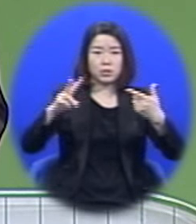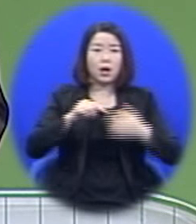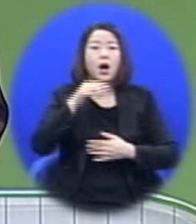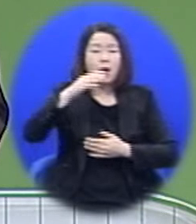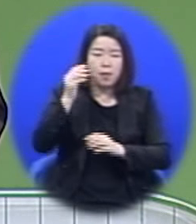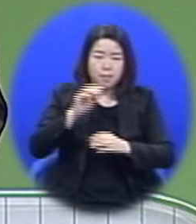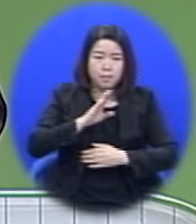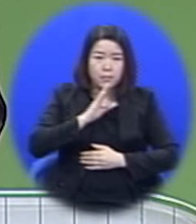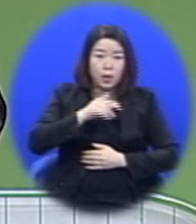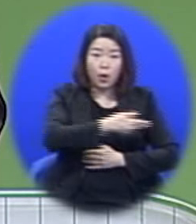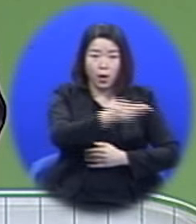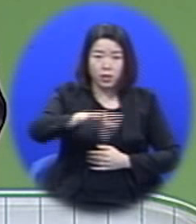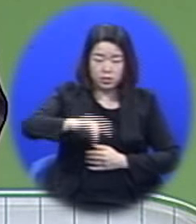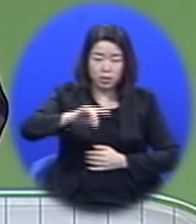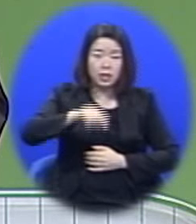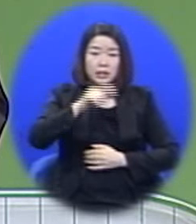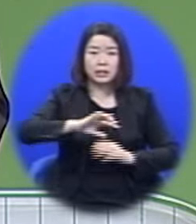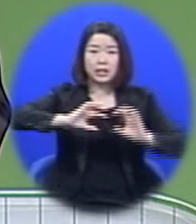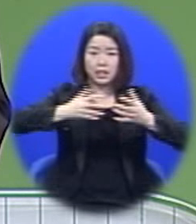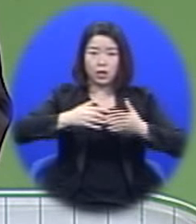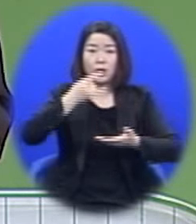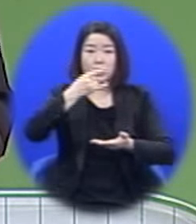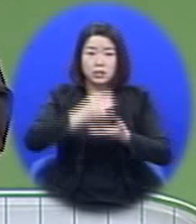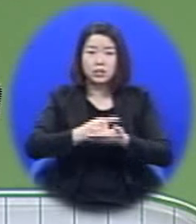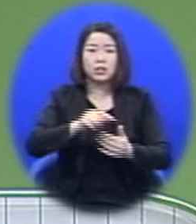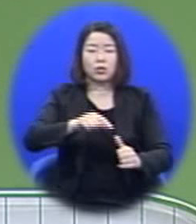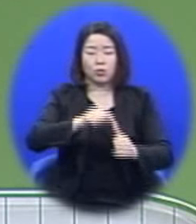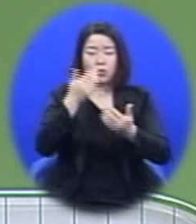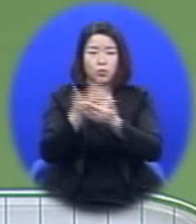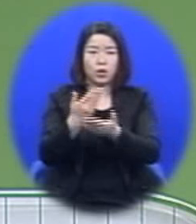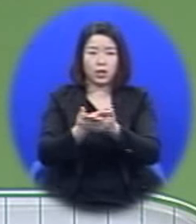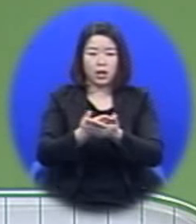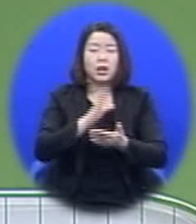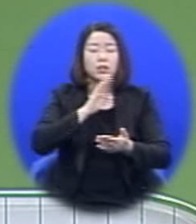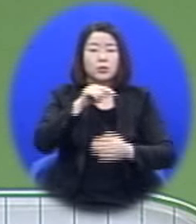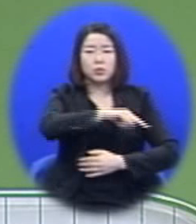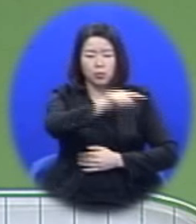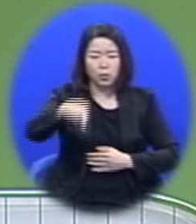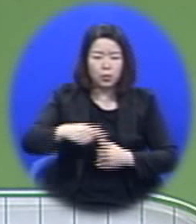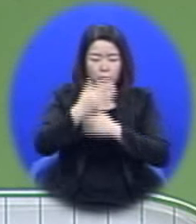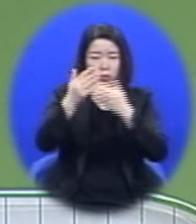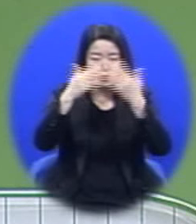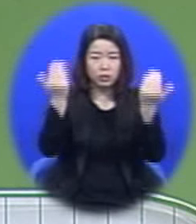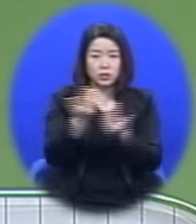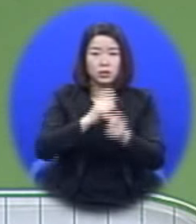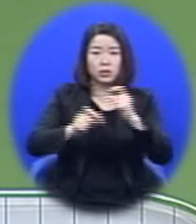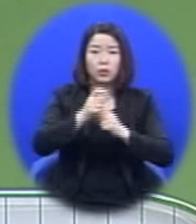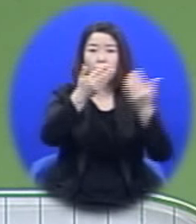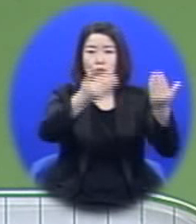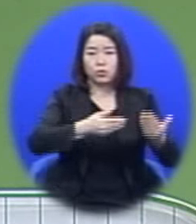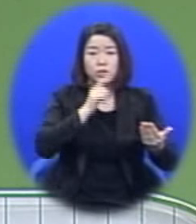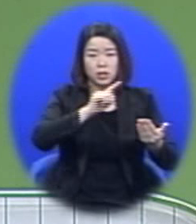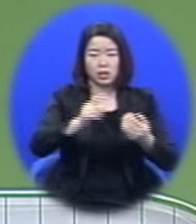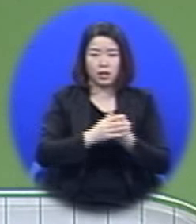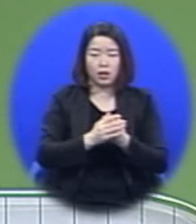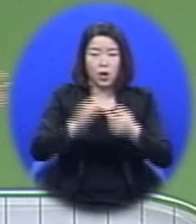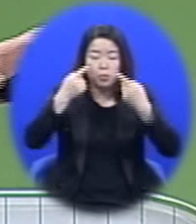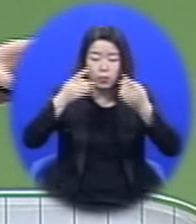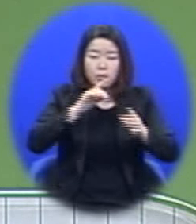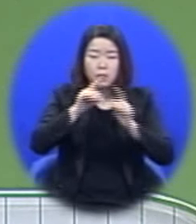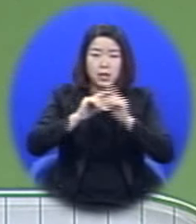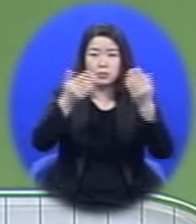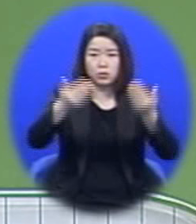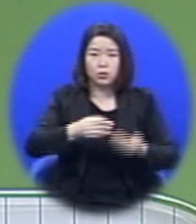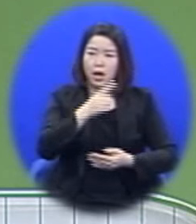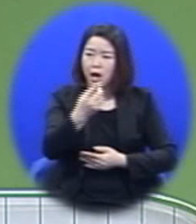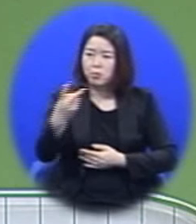나라와 그의 의를 구하라. 그리하면 이 모든 것을 너에게 더하시리라. 분명히 주님이 이렇게 말씀하신 것을 한두